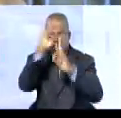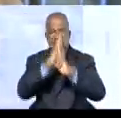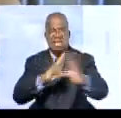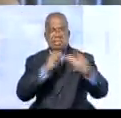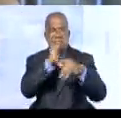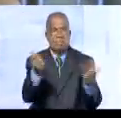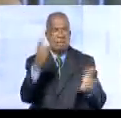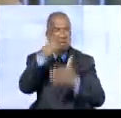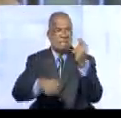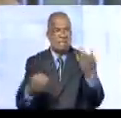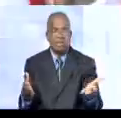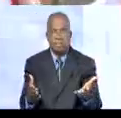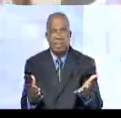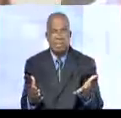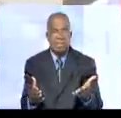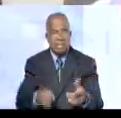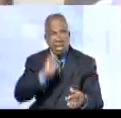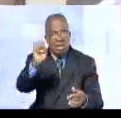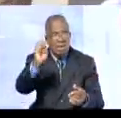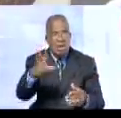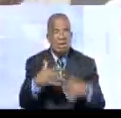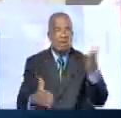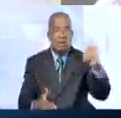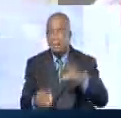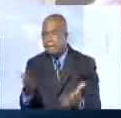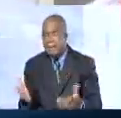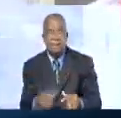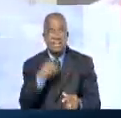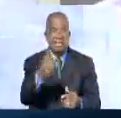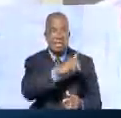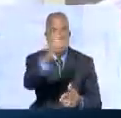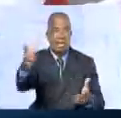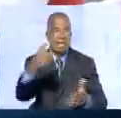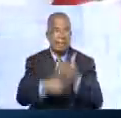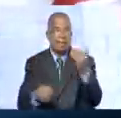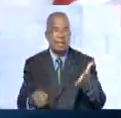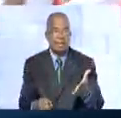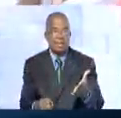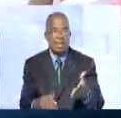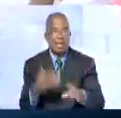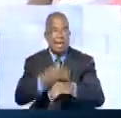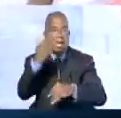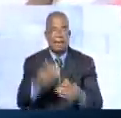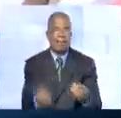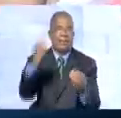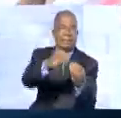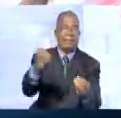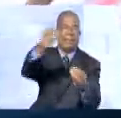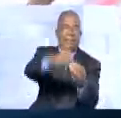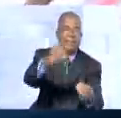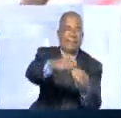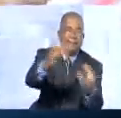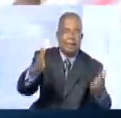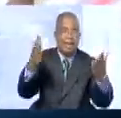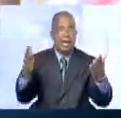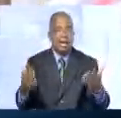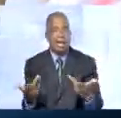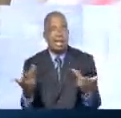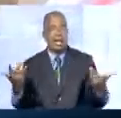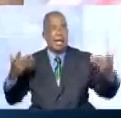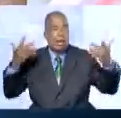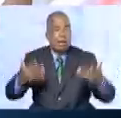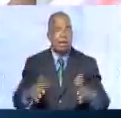n'est pas le cas pour la majorité. On était 7 800, après c'est 2 000, après ils ont augmenté 2 200. En se plaignant,